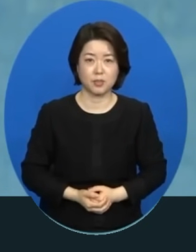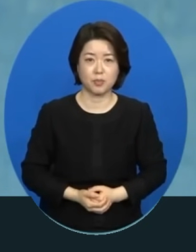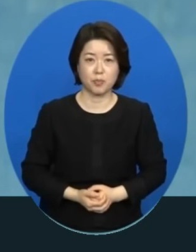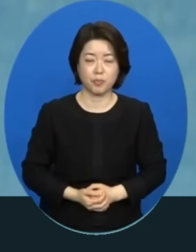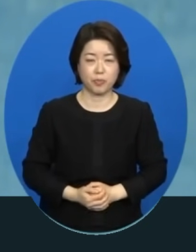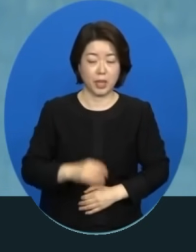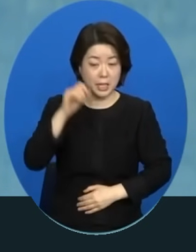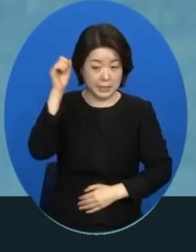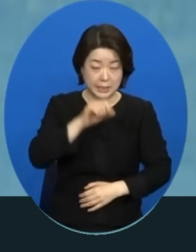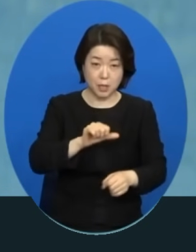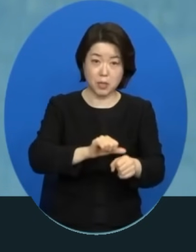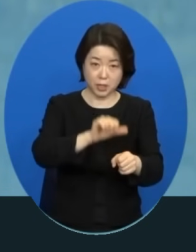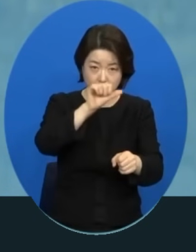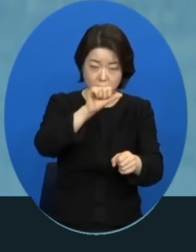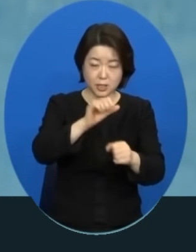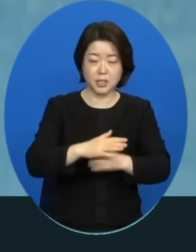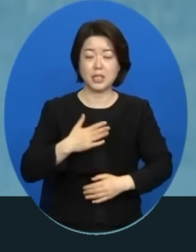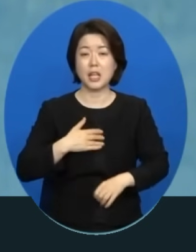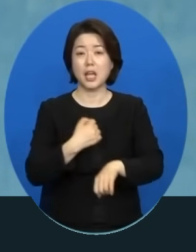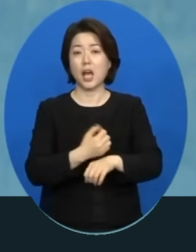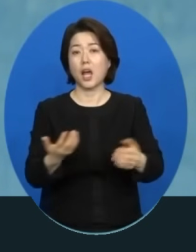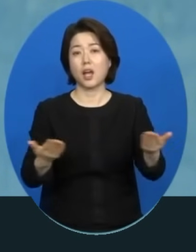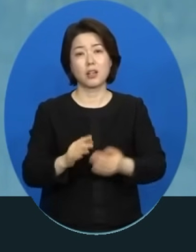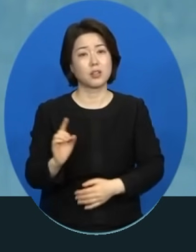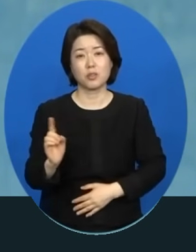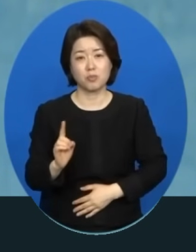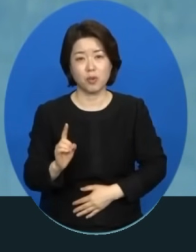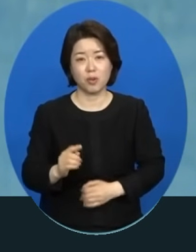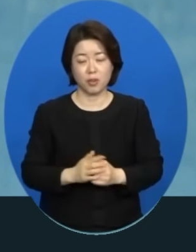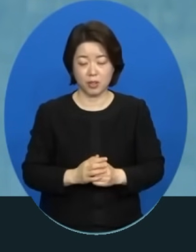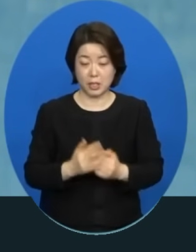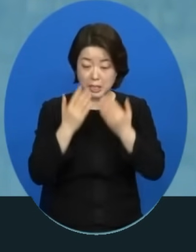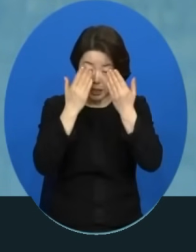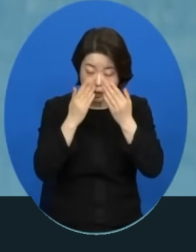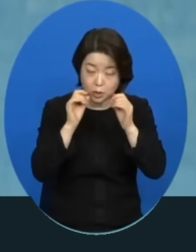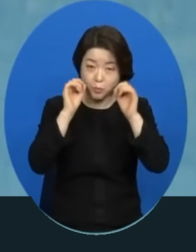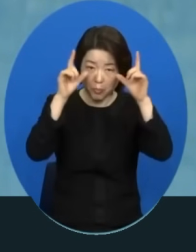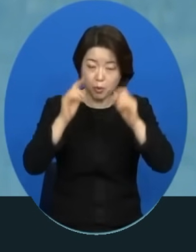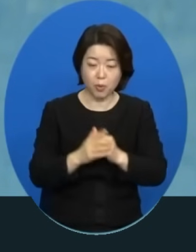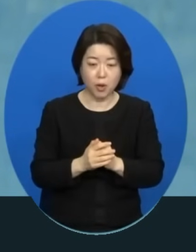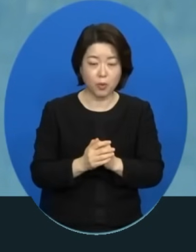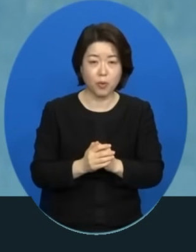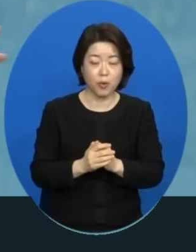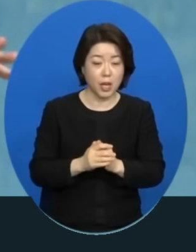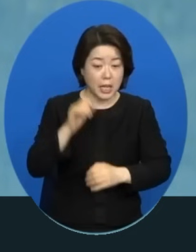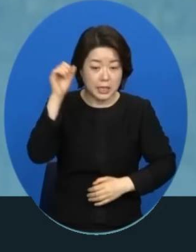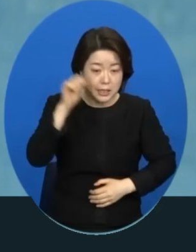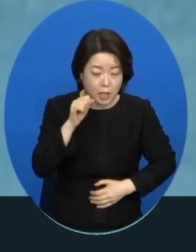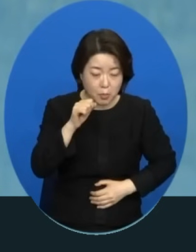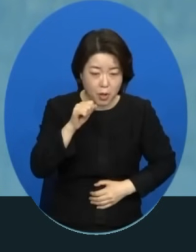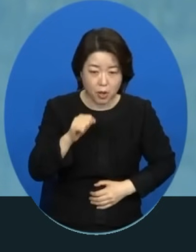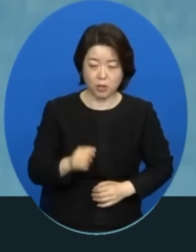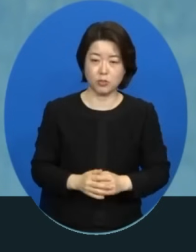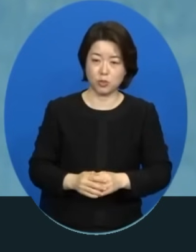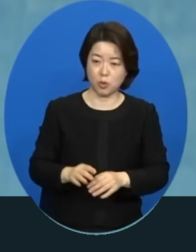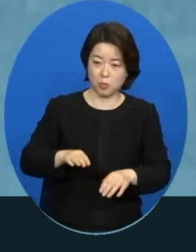새벽 5시에 저의 할 일은 뭐였냐면 씻고 일어나서 새벽 운행을 하고 새벽기도 준비를 그 본당을 다 준비하는